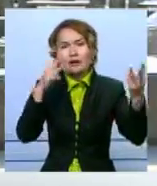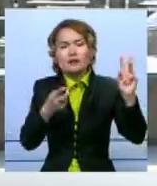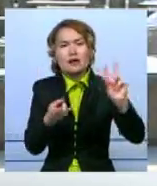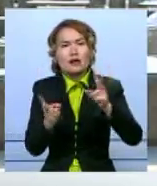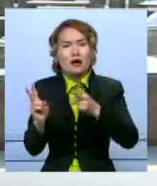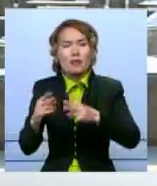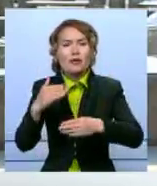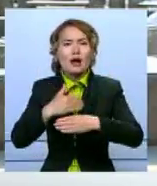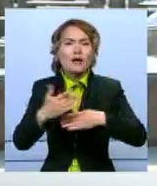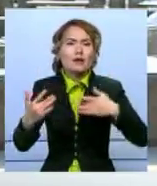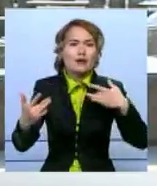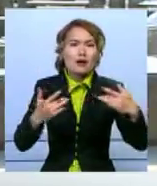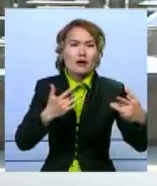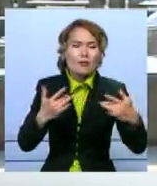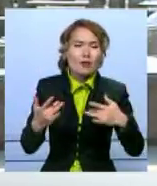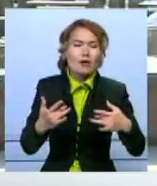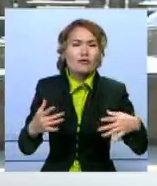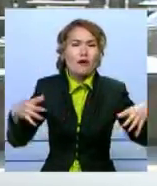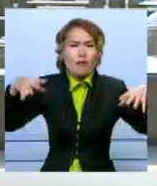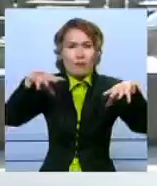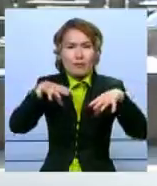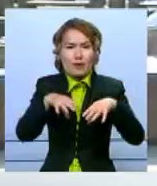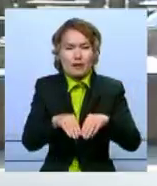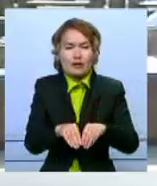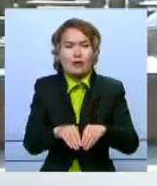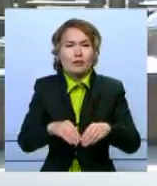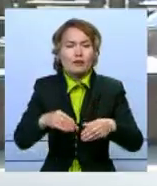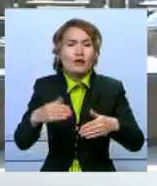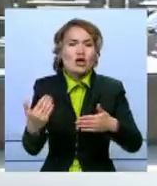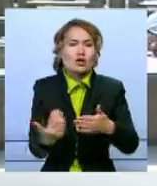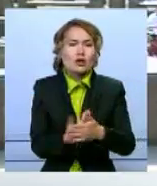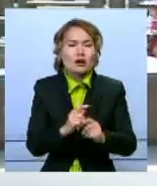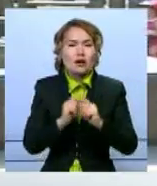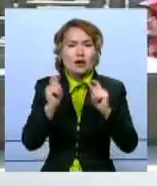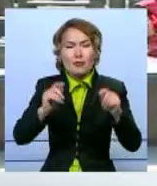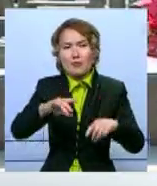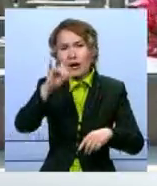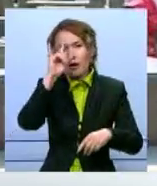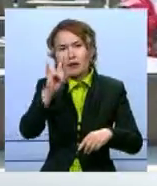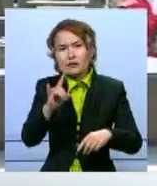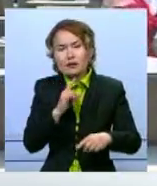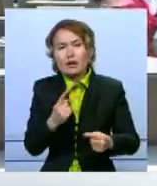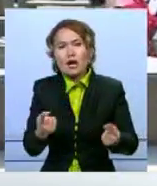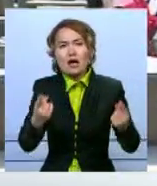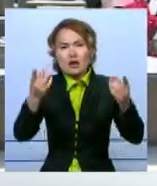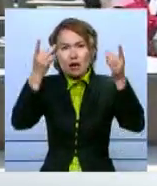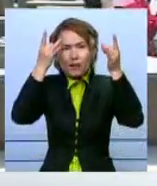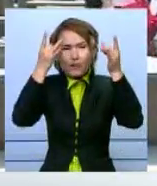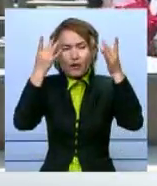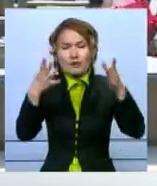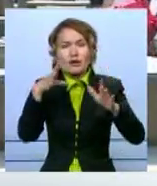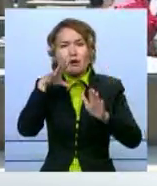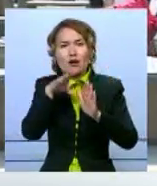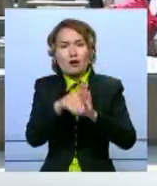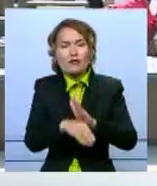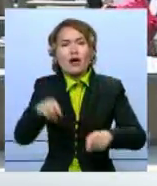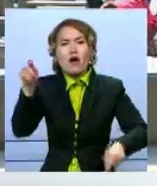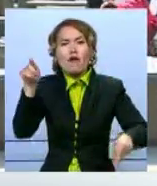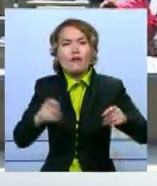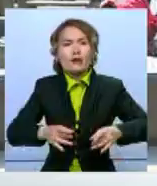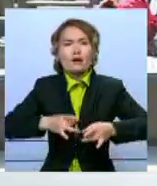және театр өнерлерін бір жерде тоғыстыратын алаң. Қазақстанның ең ірі мәдени жобаларының қатарына енетін